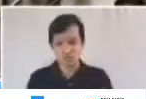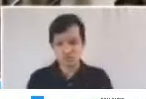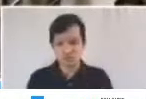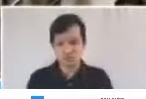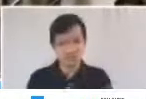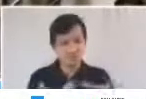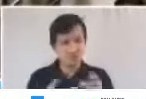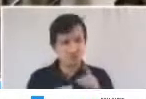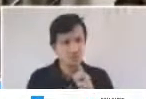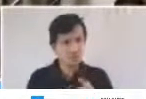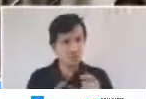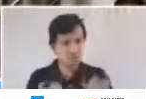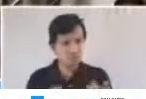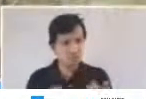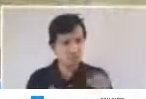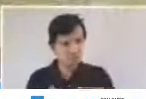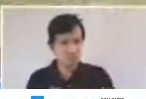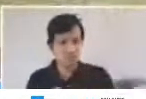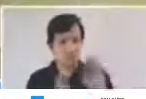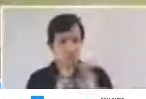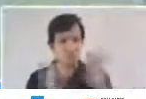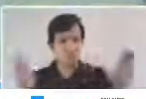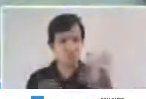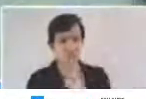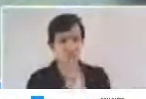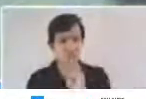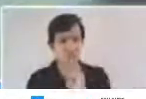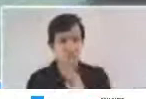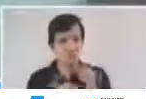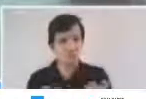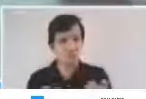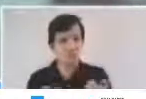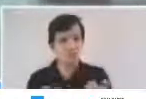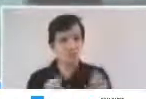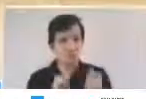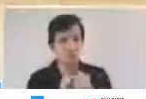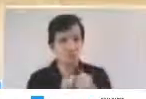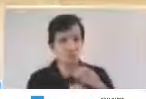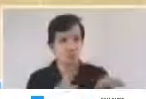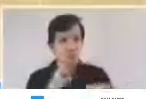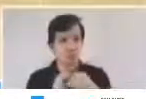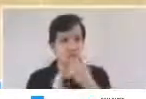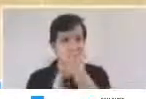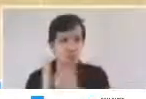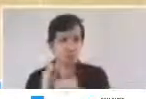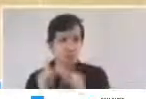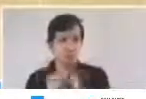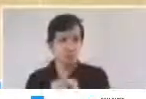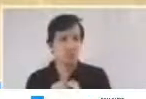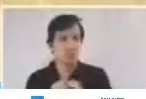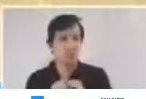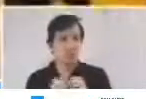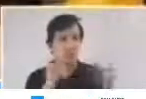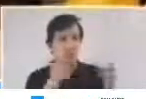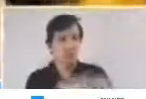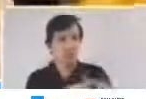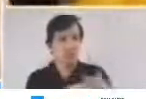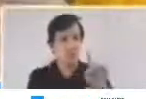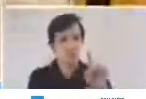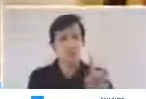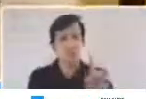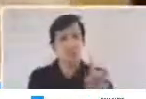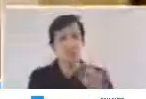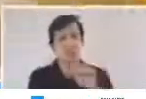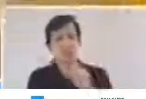prevention of COVID-19 in the workplace. Kailangan po talaga nilang sumunod, sir, and we're monitoring. So far, yung mga napuntahan